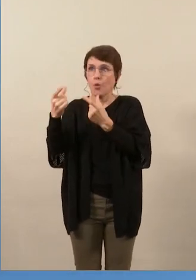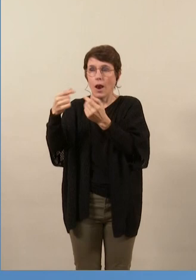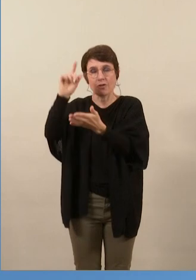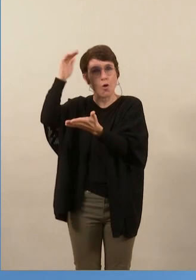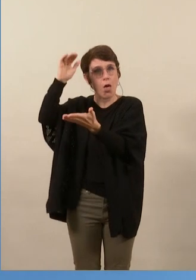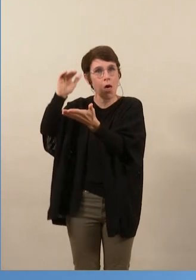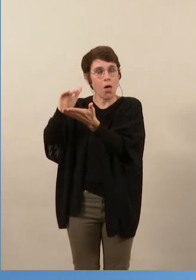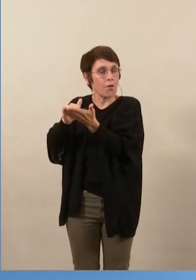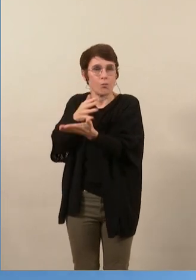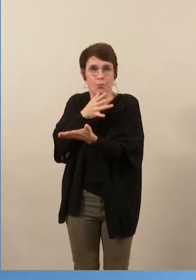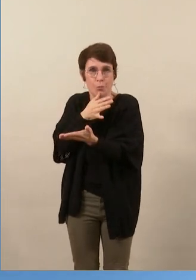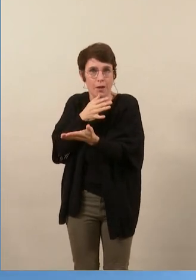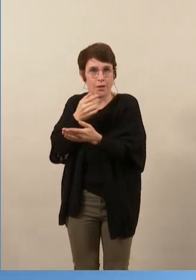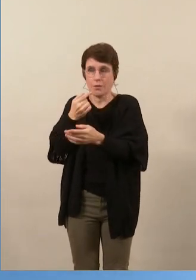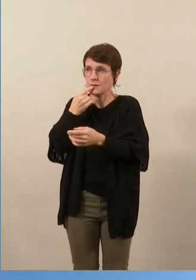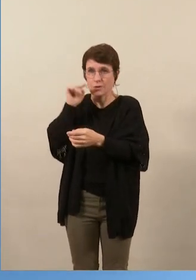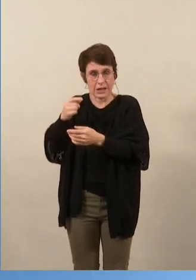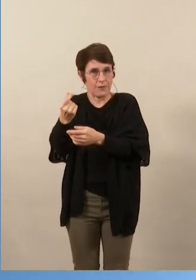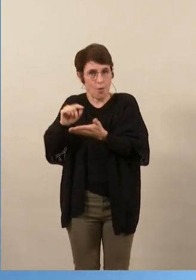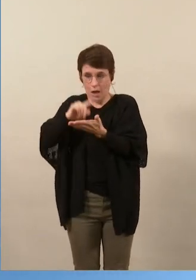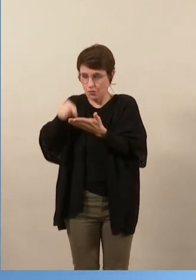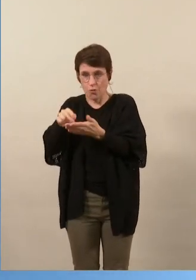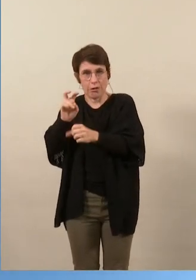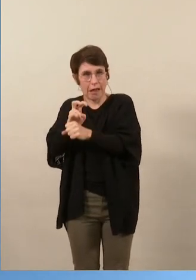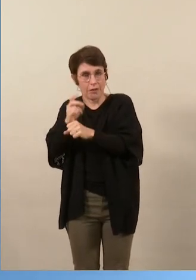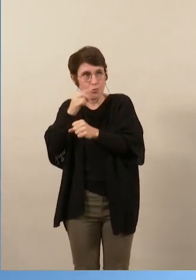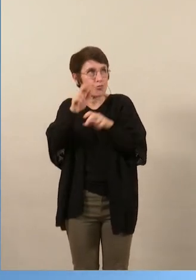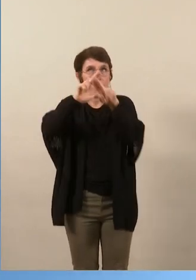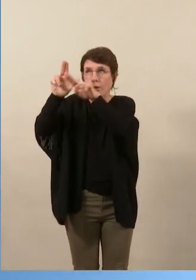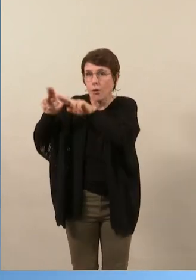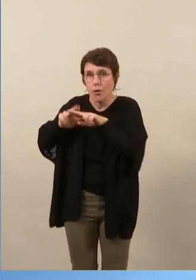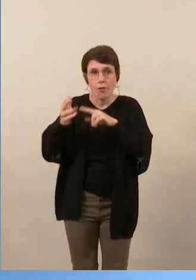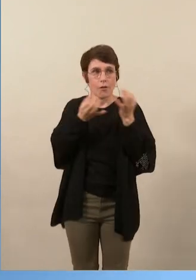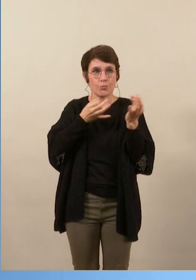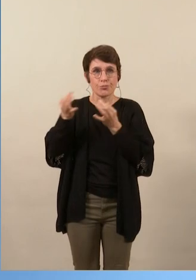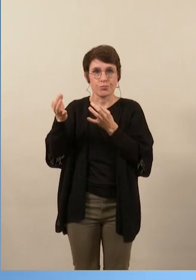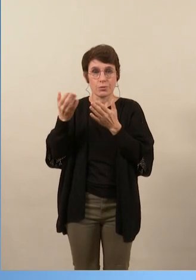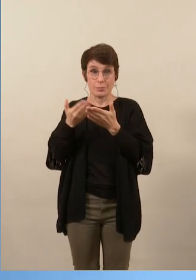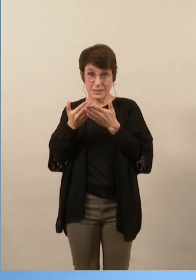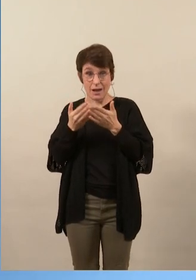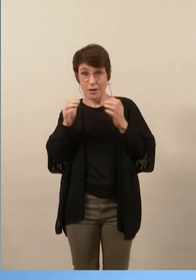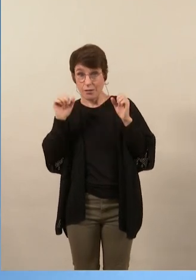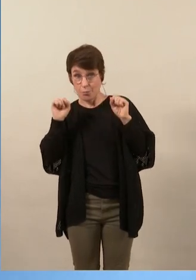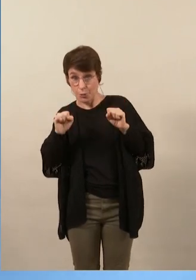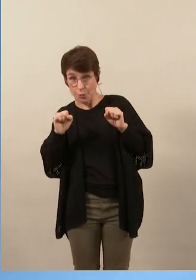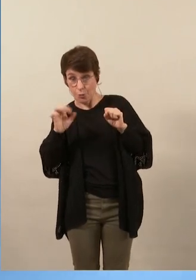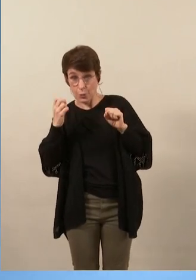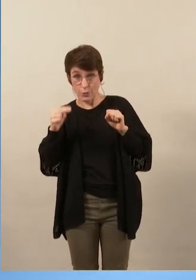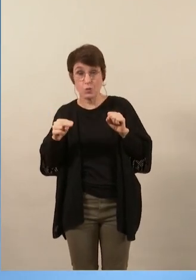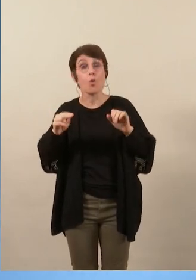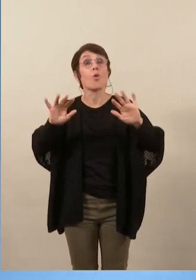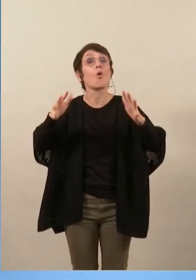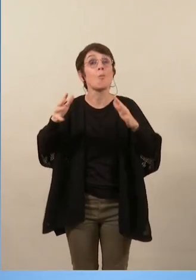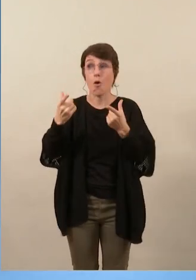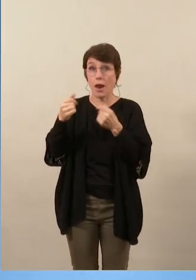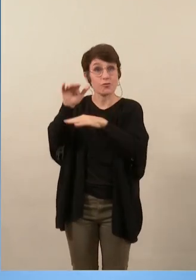qui permettent l'entretien l'amélioration continue de leur patrimoine est-ce possible comment croire